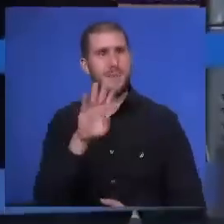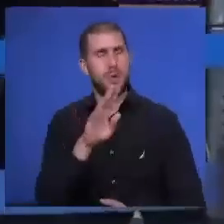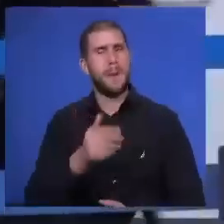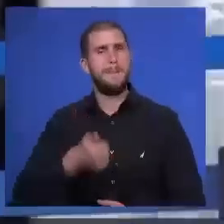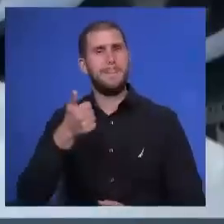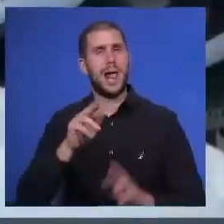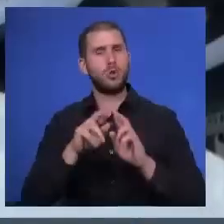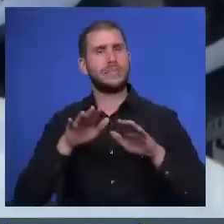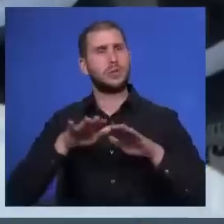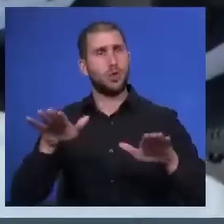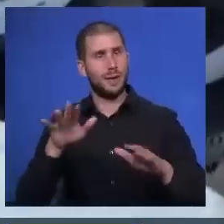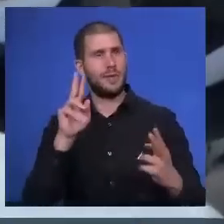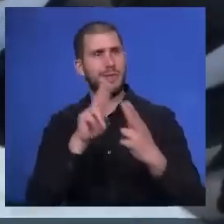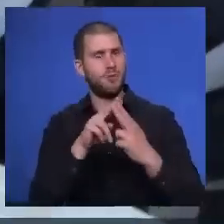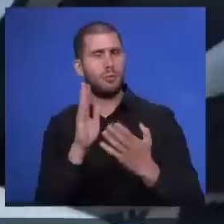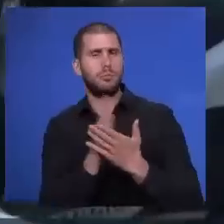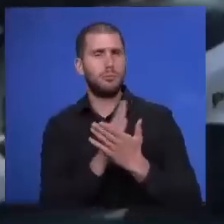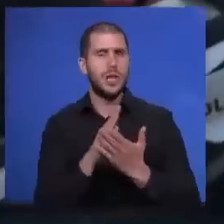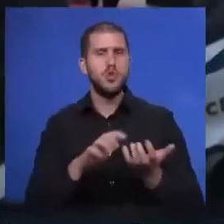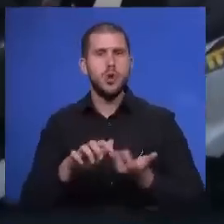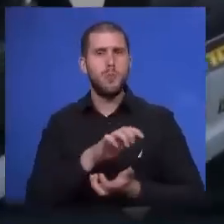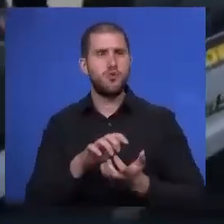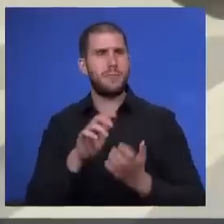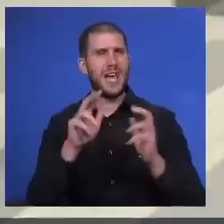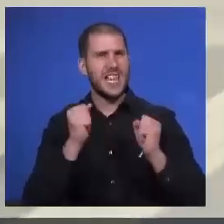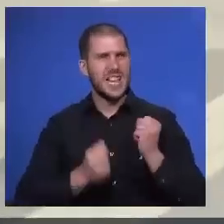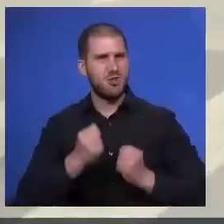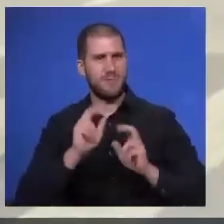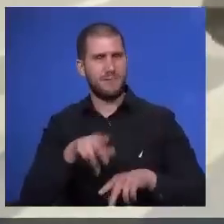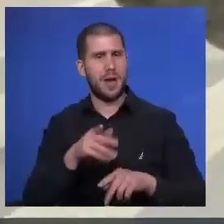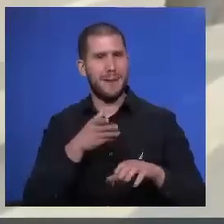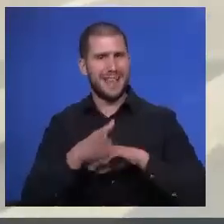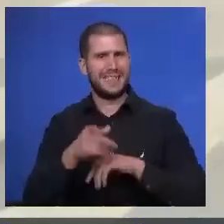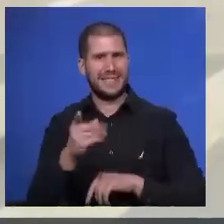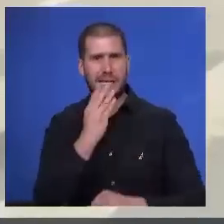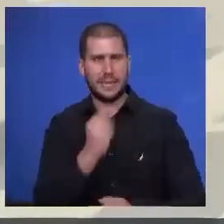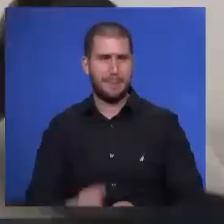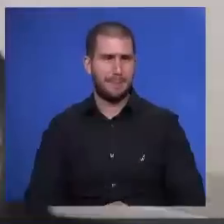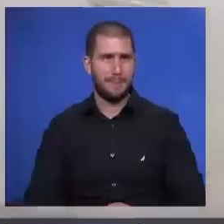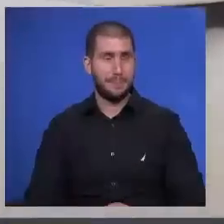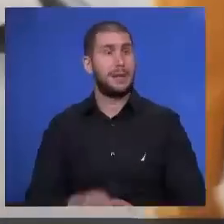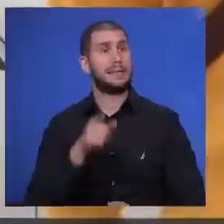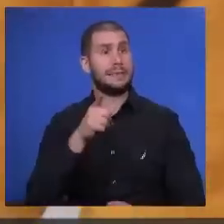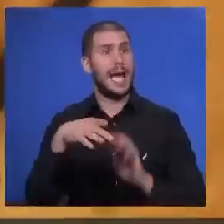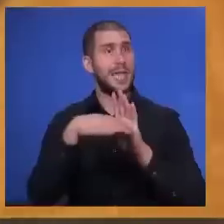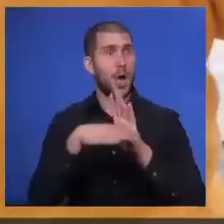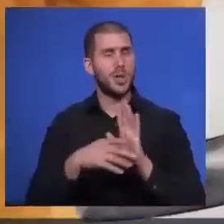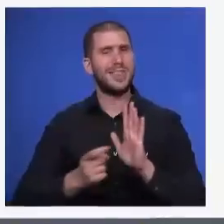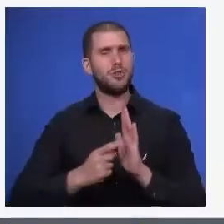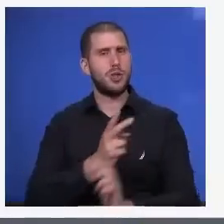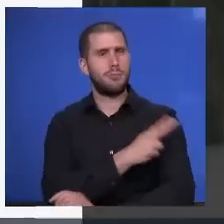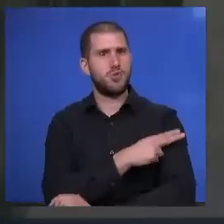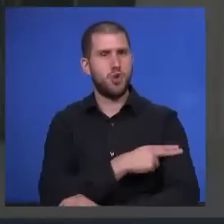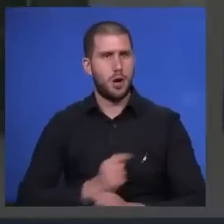התעופה נפגשו היום להיערך לשיבושים הקשים בשער היציאה והכניסה לישראל. ואלו ההנחיות ודרישות